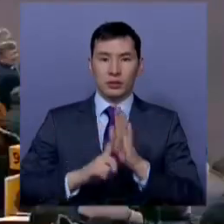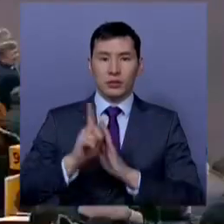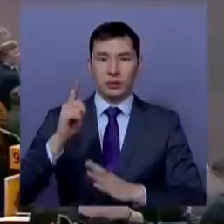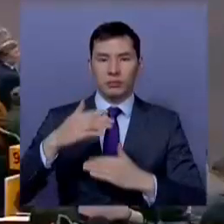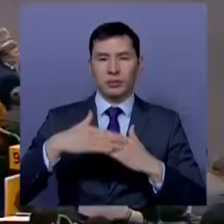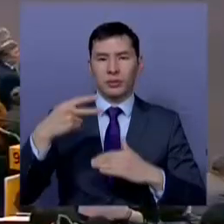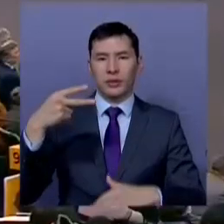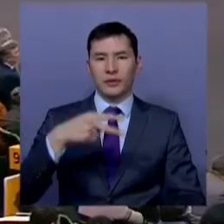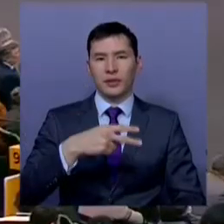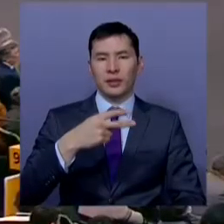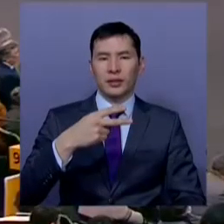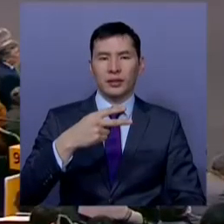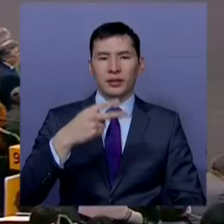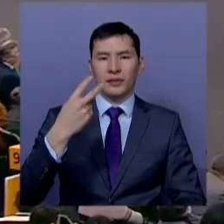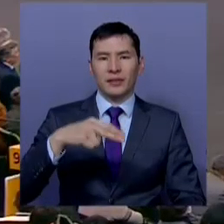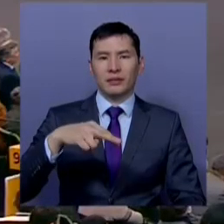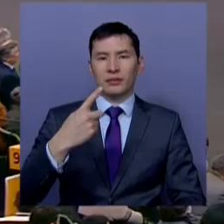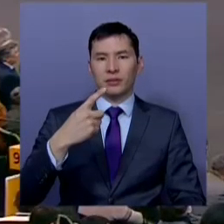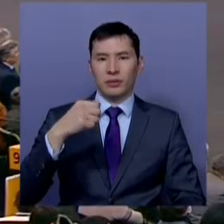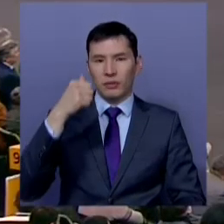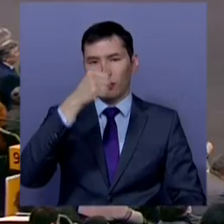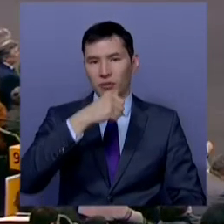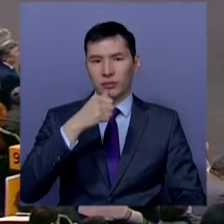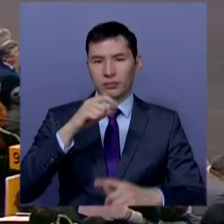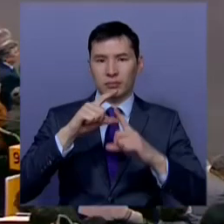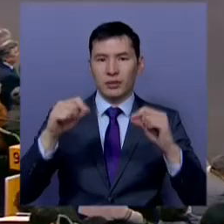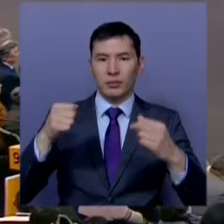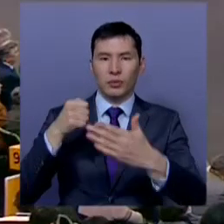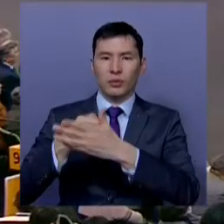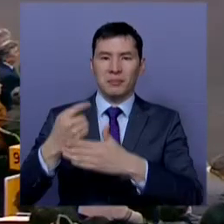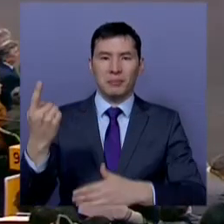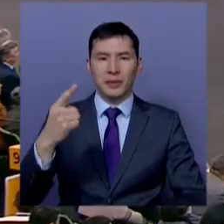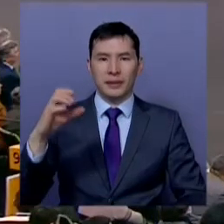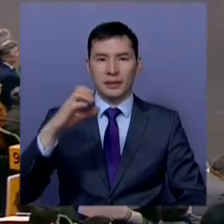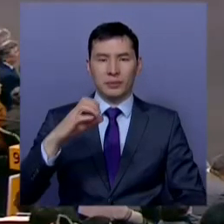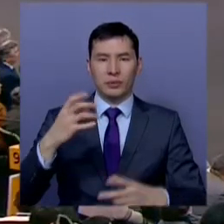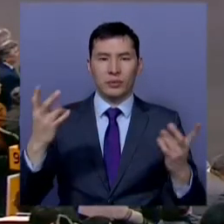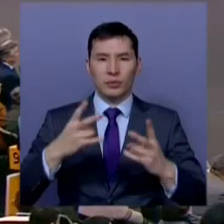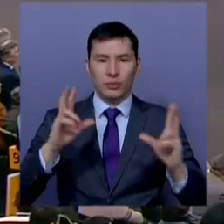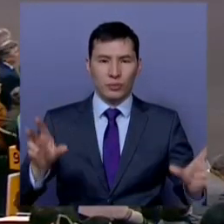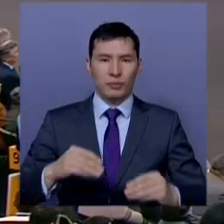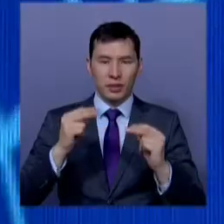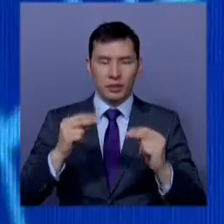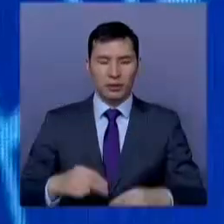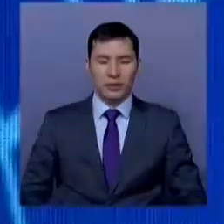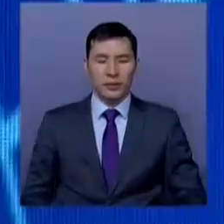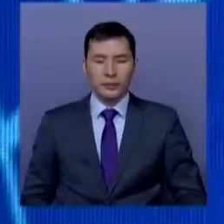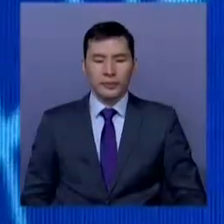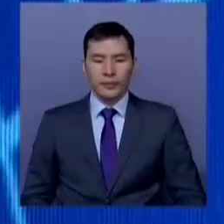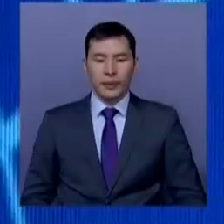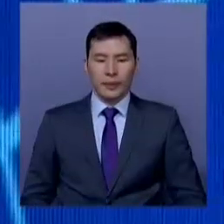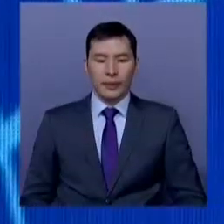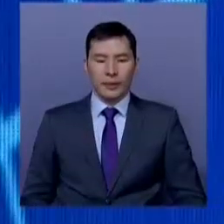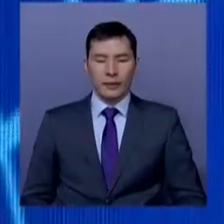21 жылдың жаңа оқу жылында үлгеру осы барлық 8 мектепті де. Соған